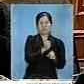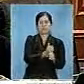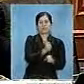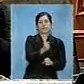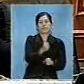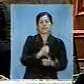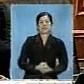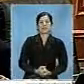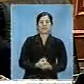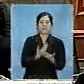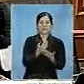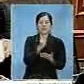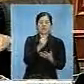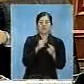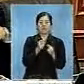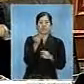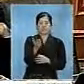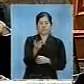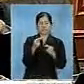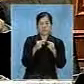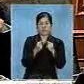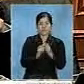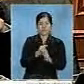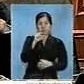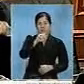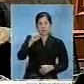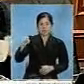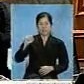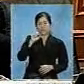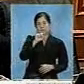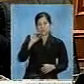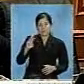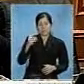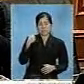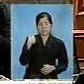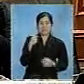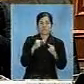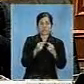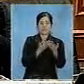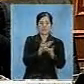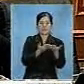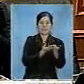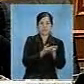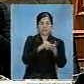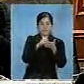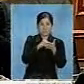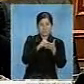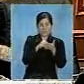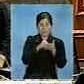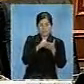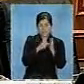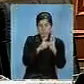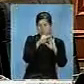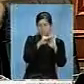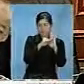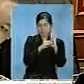ที่จะต้องมาขอความกรุณาจากสภาผู้แทนราษฎรและรัฐสภาในการพิจารณาแก้ไขบางประเด็นซึ่ง